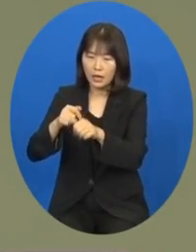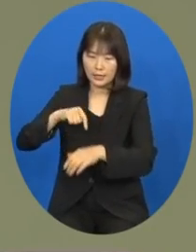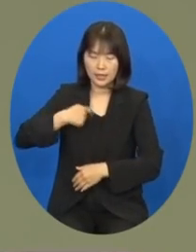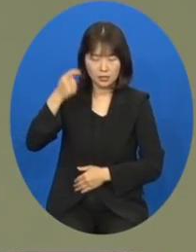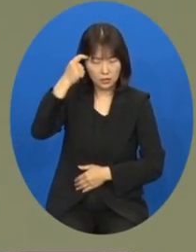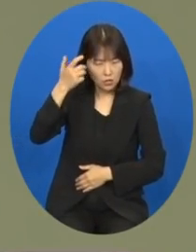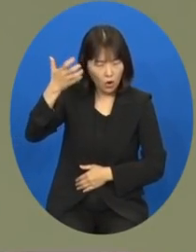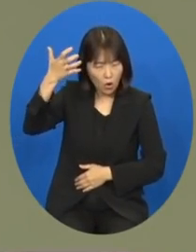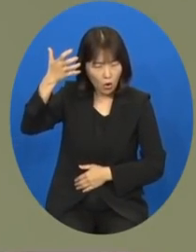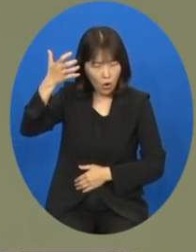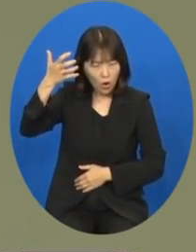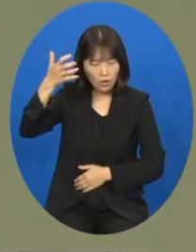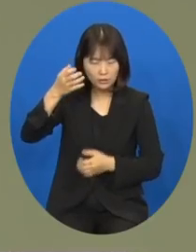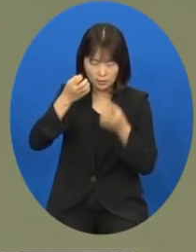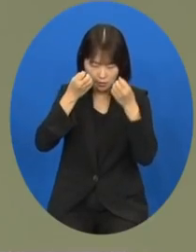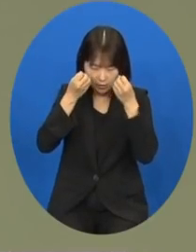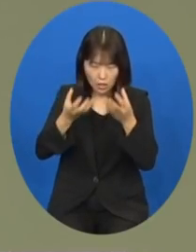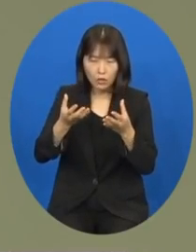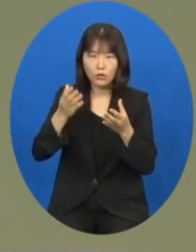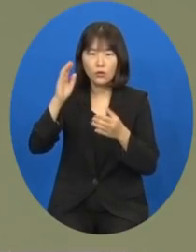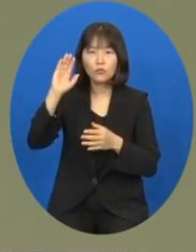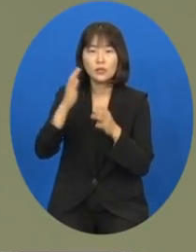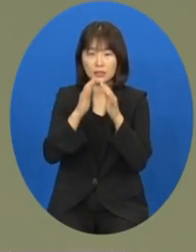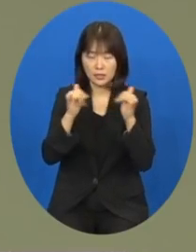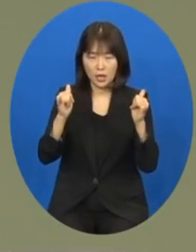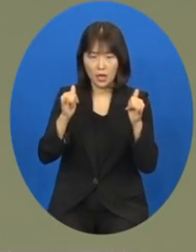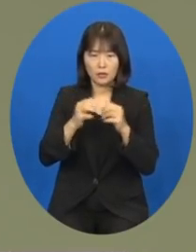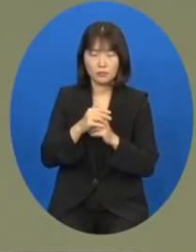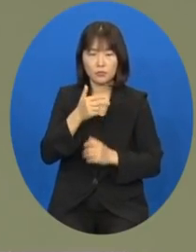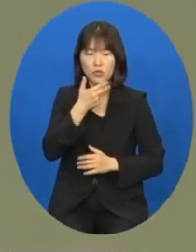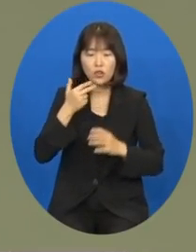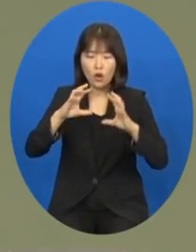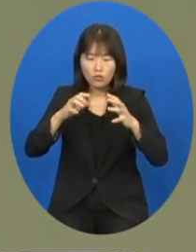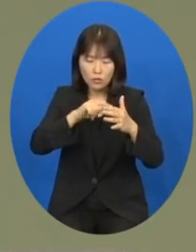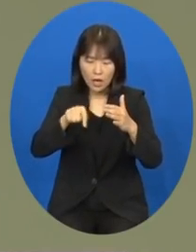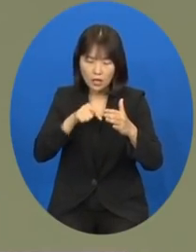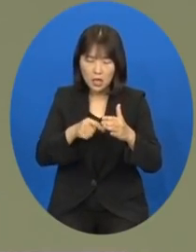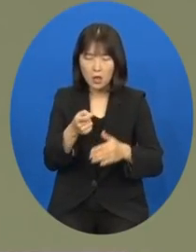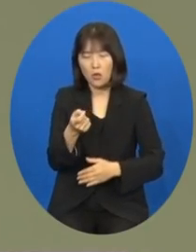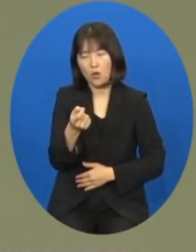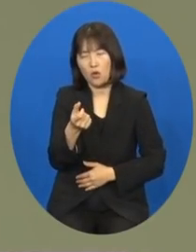새롭게 된 사람들은 영국 내에서도 소수에 불과하다